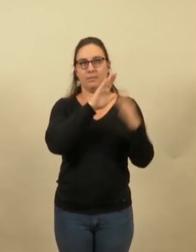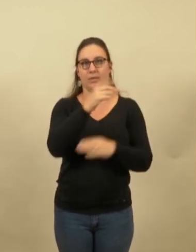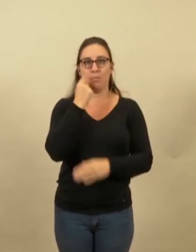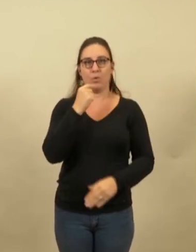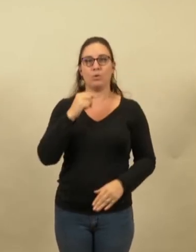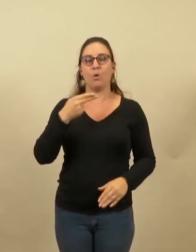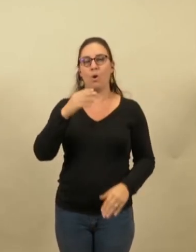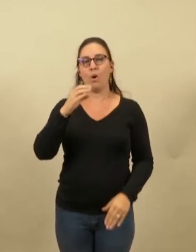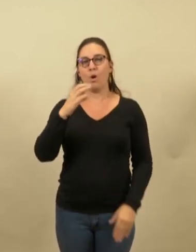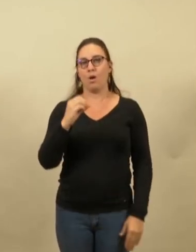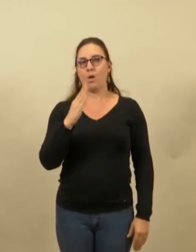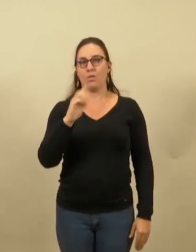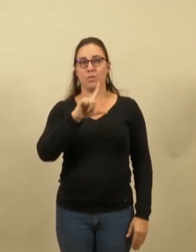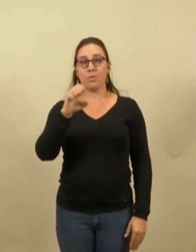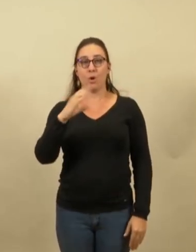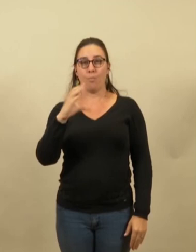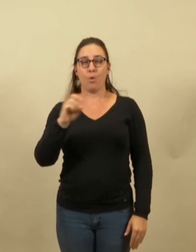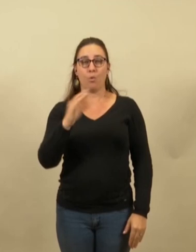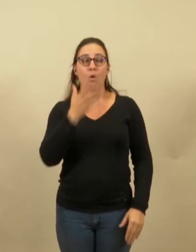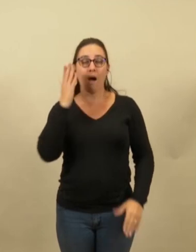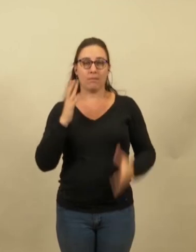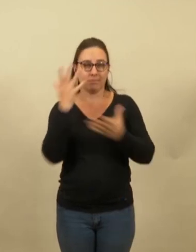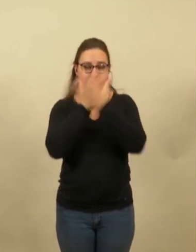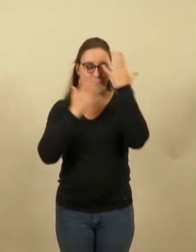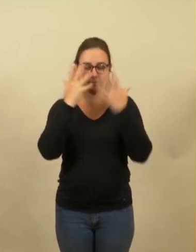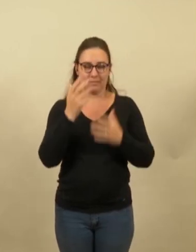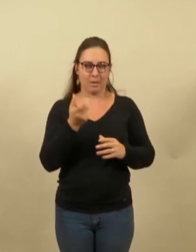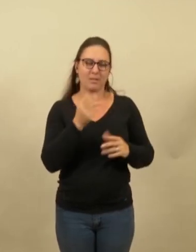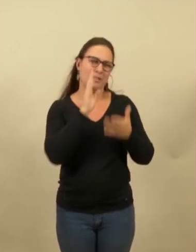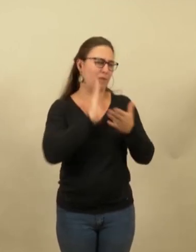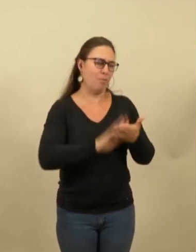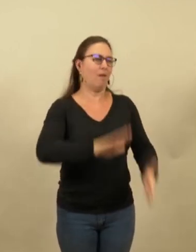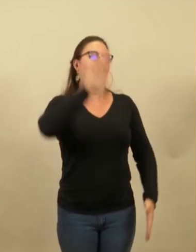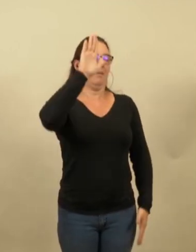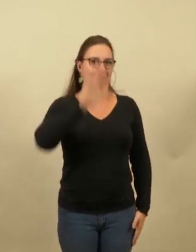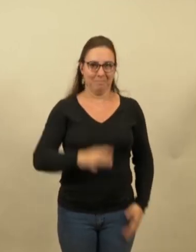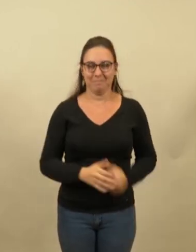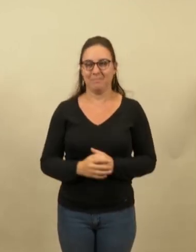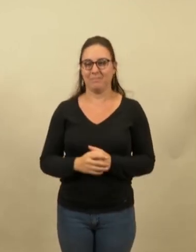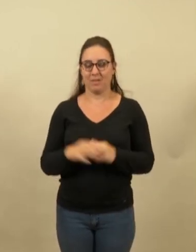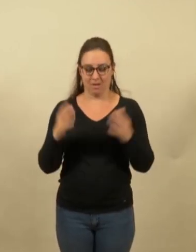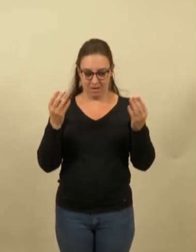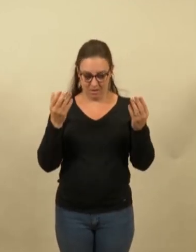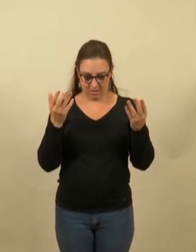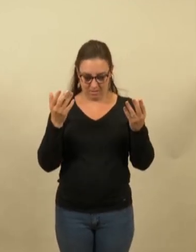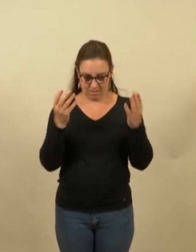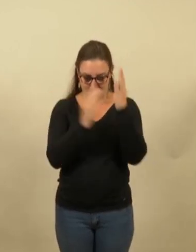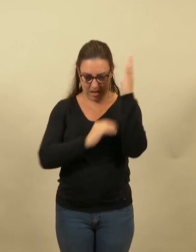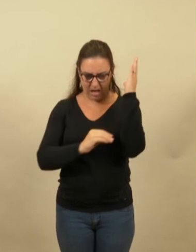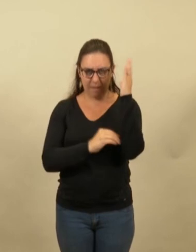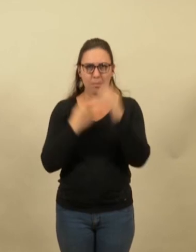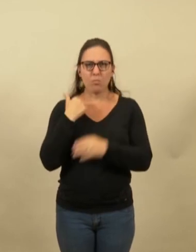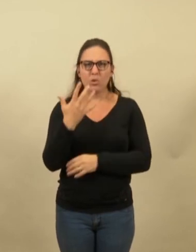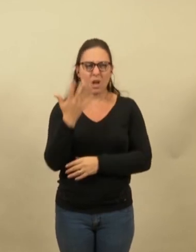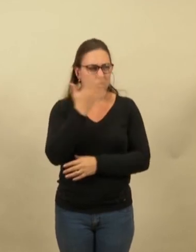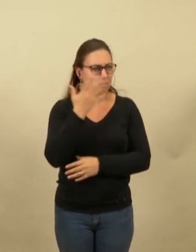le cours était pas évidente pour moi donc il faut que vous leviez la main pour pour indiquer si votre corps excusez-moi donc l'amendement du coup j'en suis c'était l'amendement numéro 5